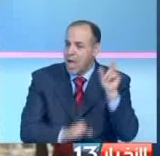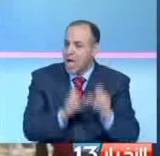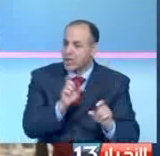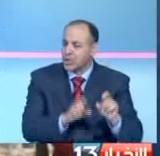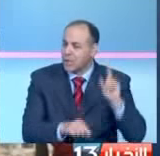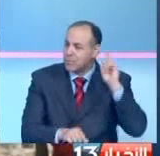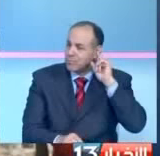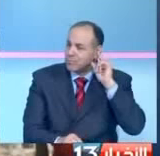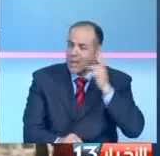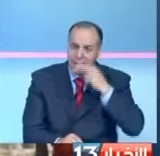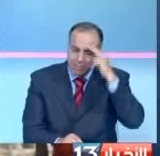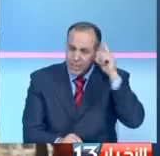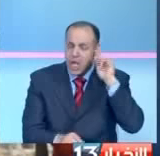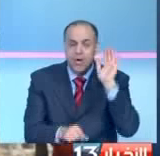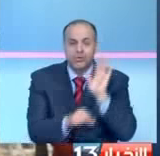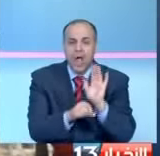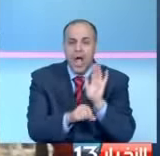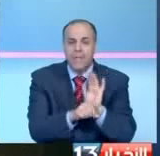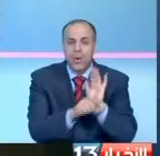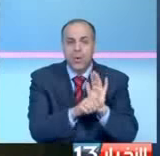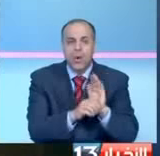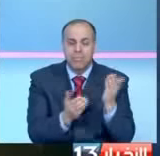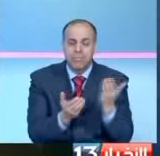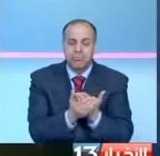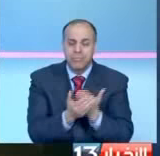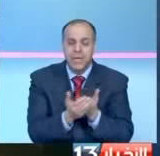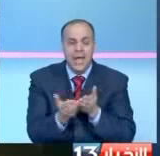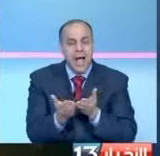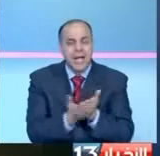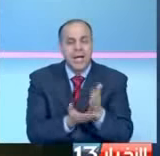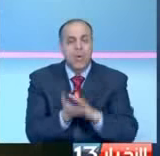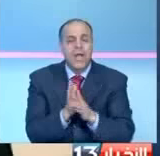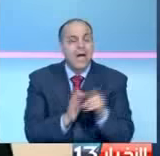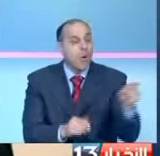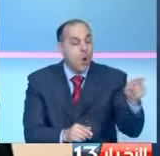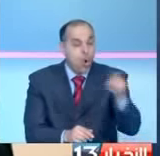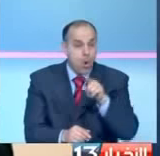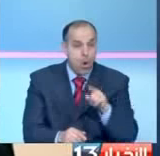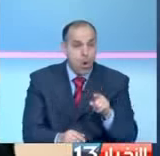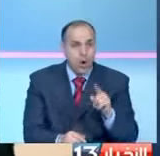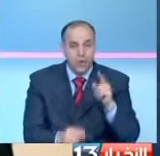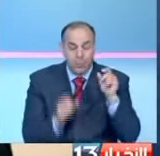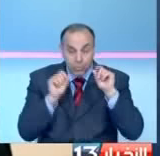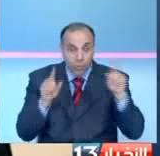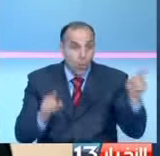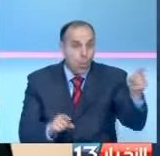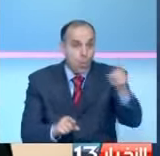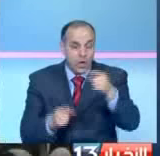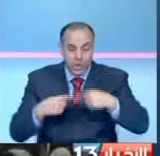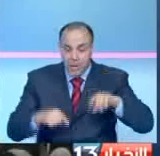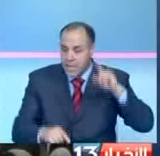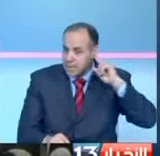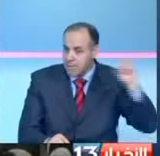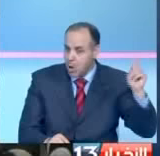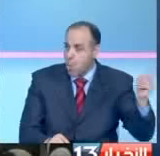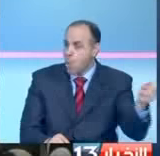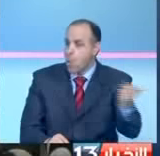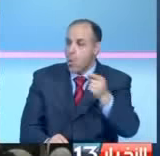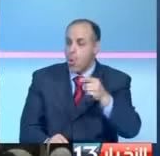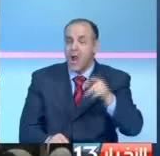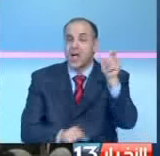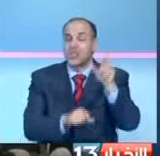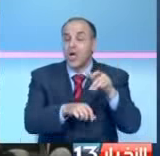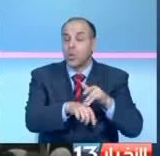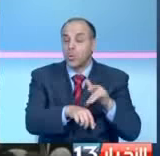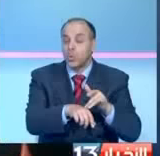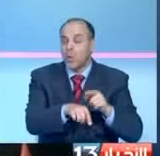انتهاكات الخميس الأسود شهادات تنضم لسجل هيئة الحقيقة والكرامة التي تسلط الضوء في كل جلسة استماع علنية لضحايا